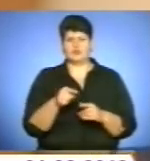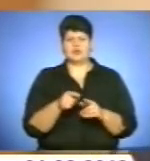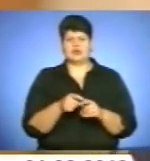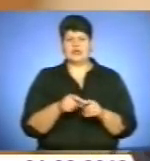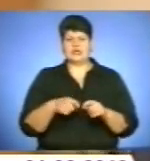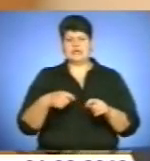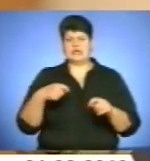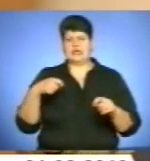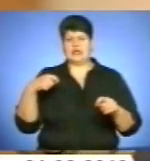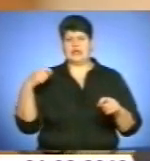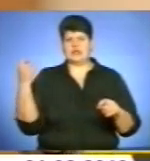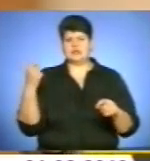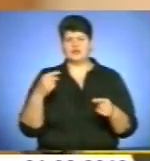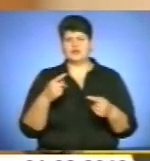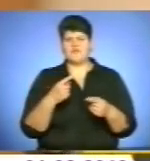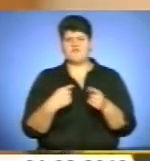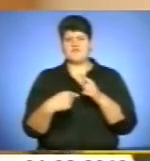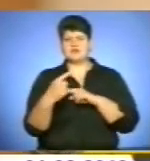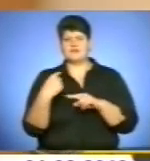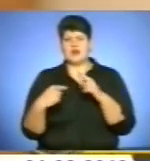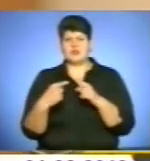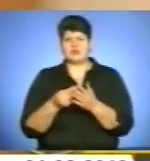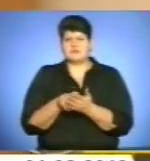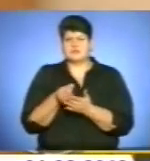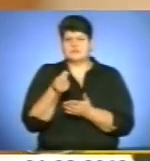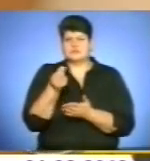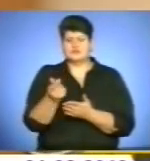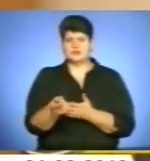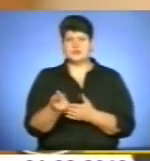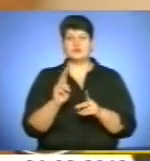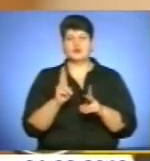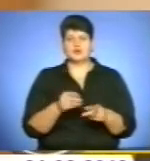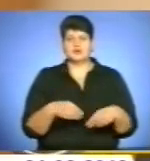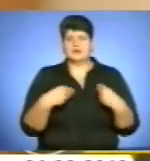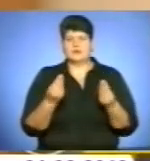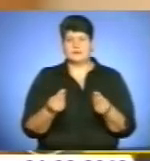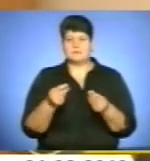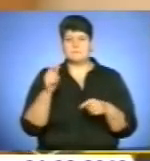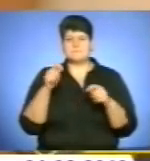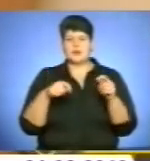срок возврата и расчетов с поставщиками молочной продукции?